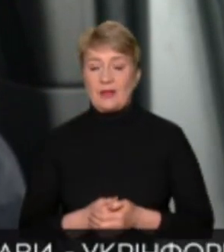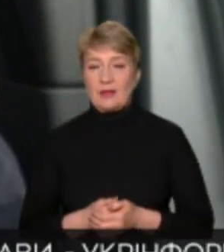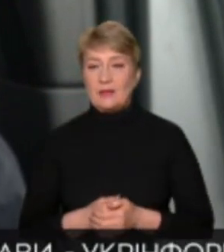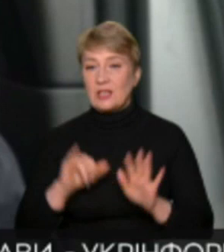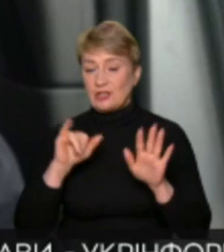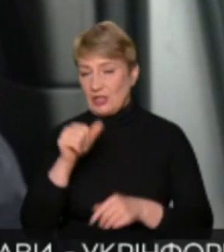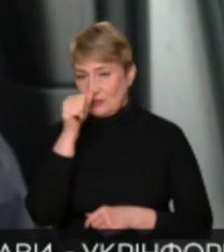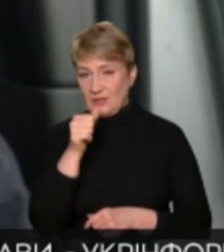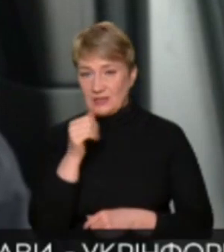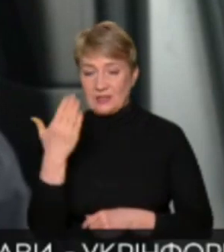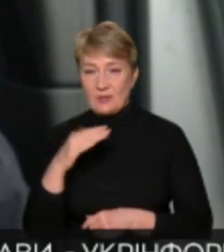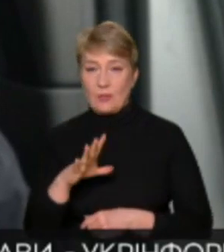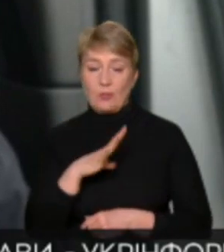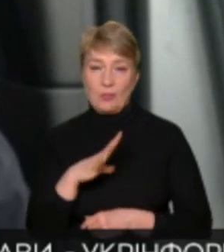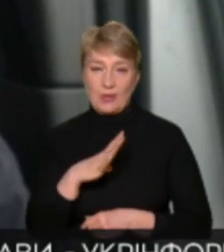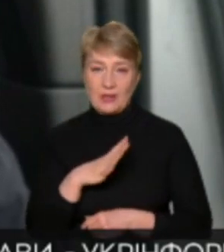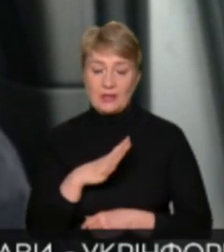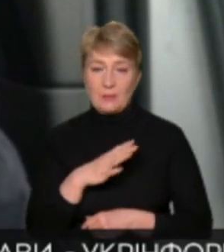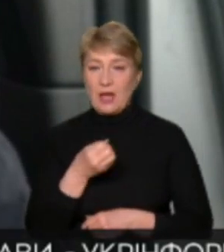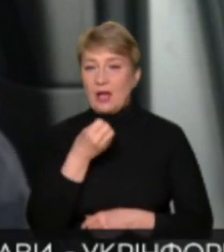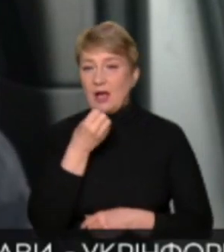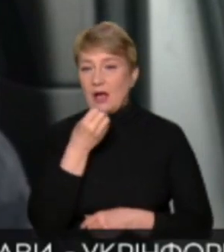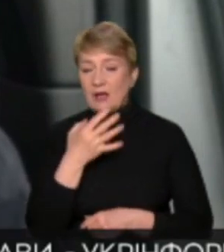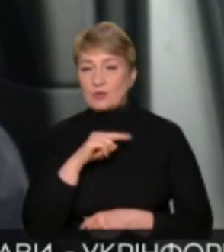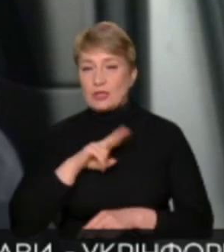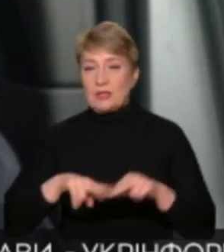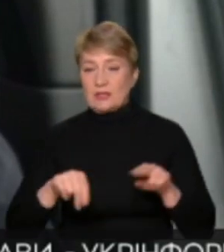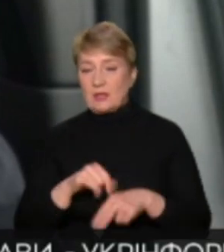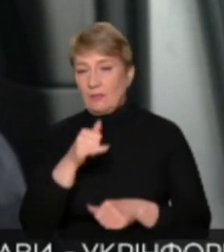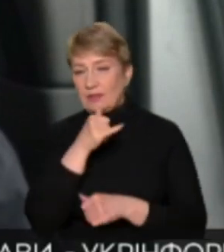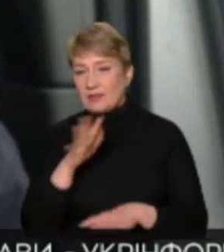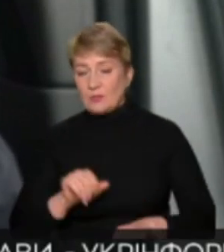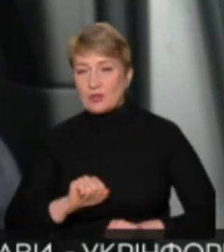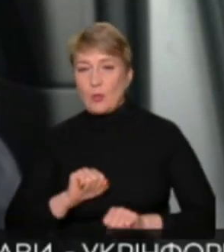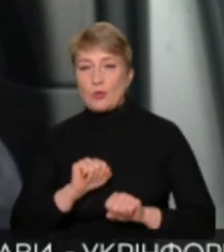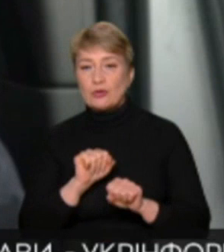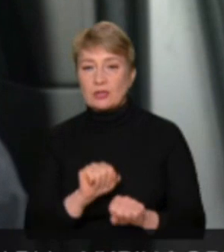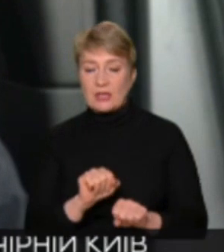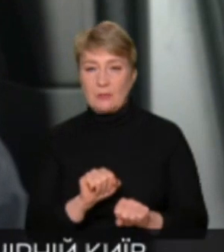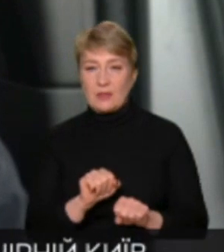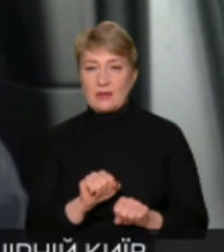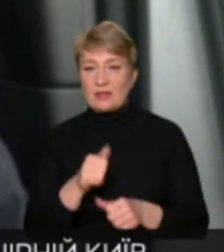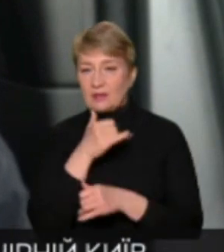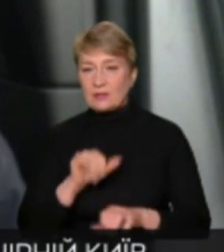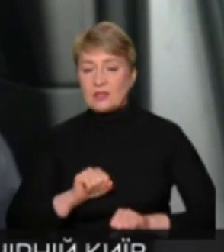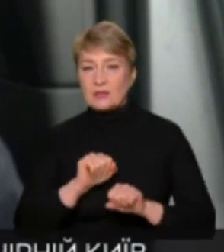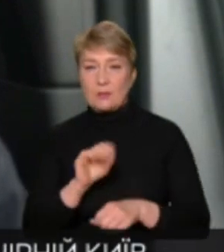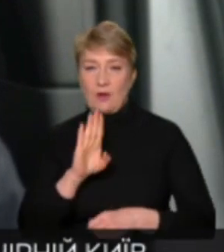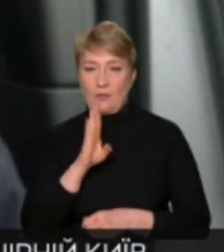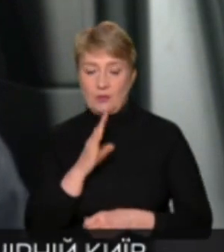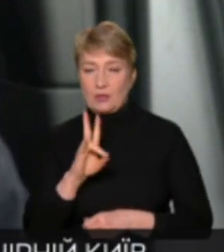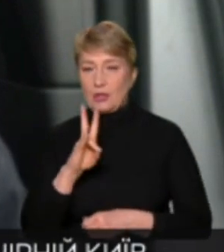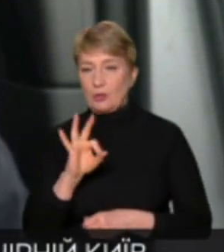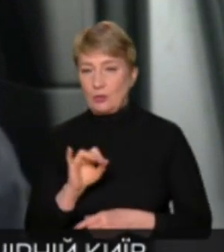що були песимістичні настрої, що ми не зможемо втримати наші, ну, не зможемо втримати ворога, але ми навпаки